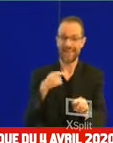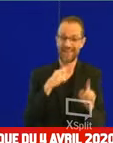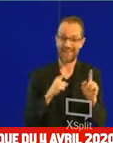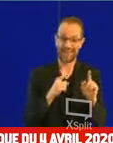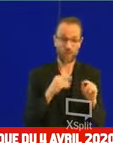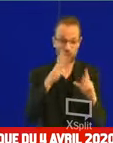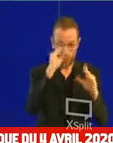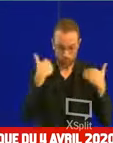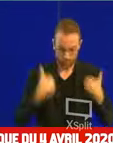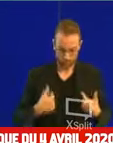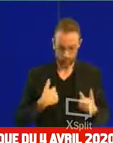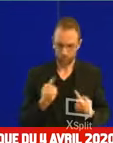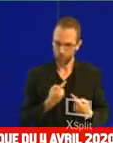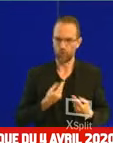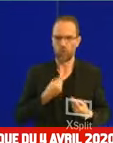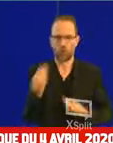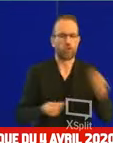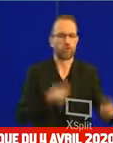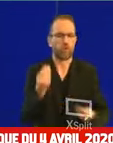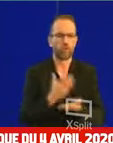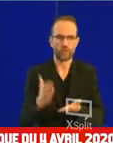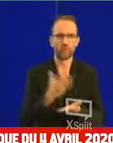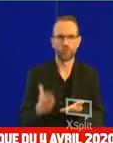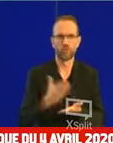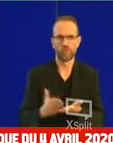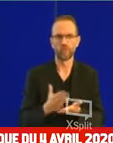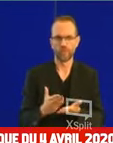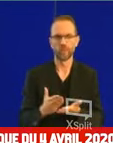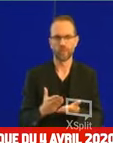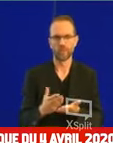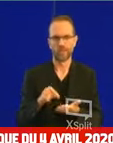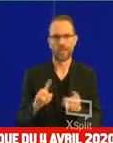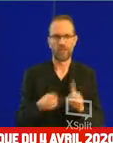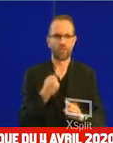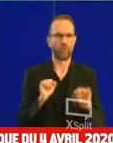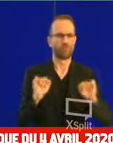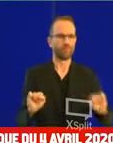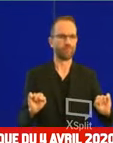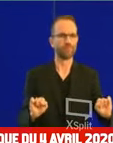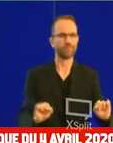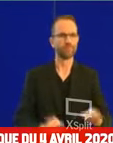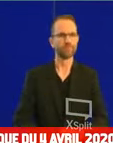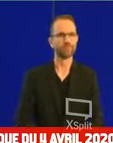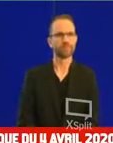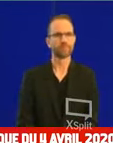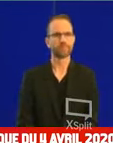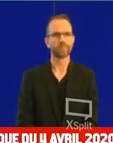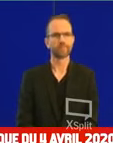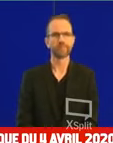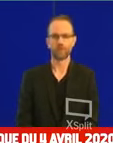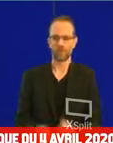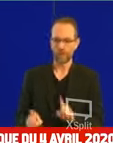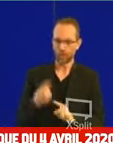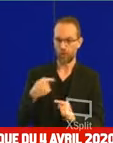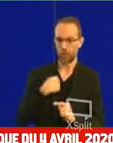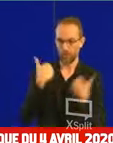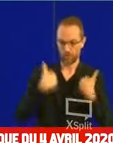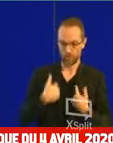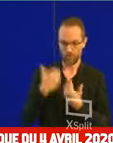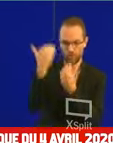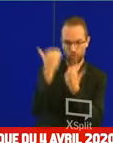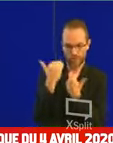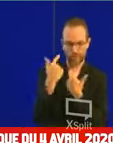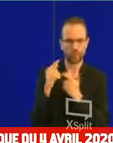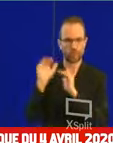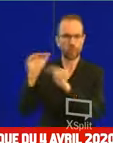hommes et la protection des hommes et des femmes en via les mesures d'hygiène que nous recommandons depuis le